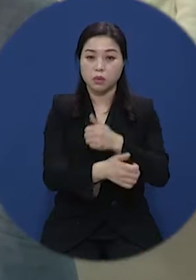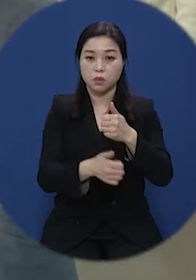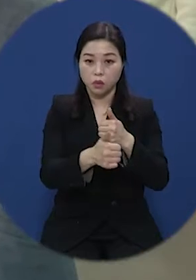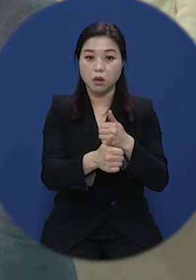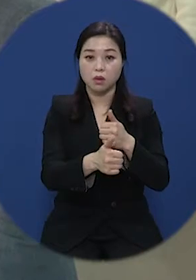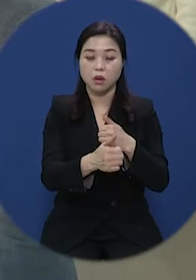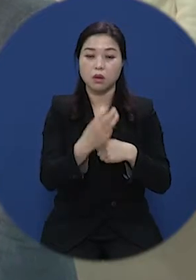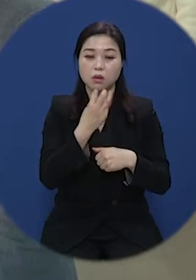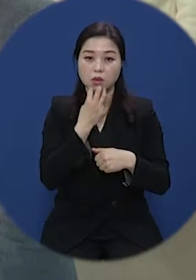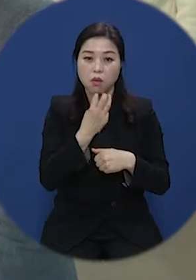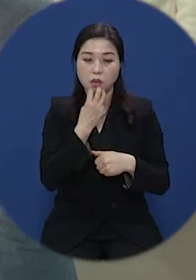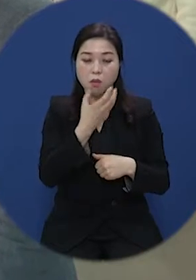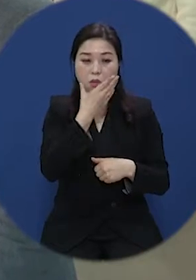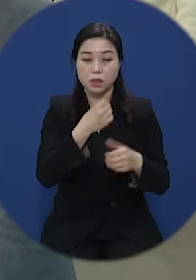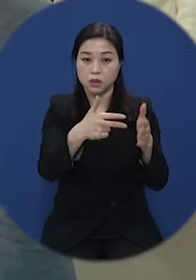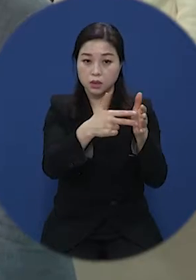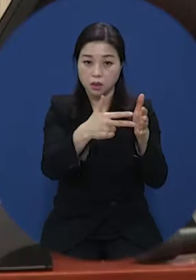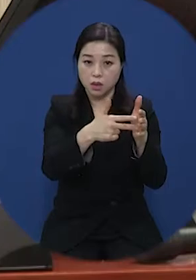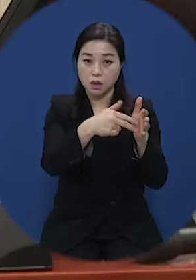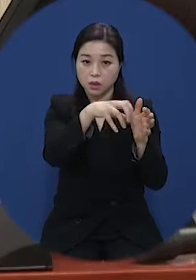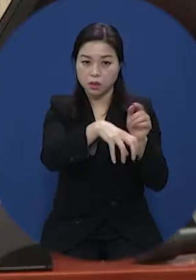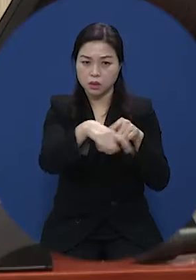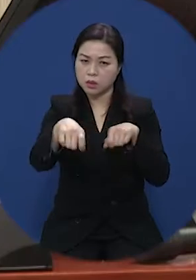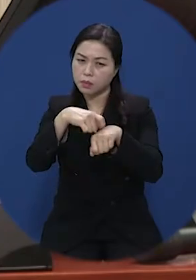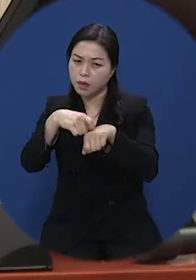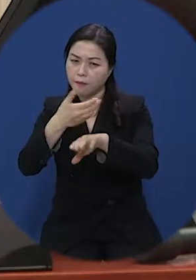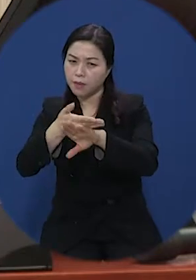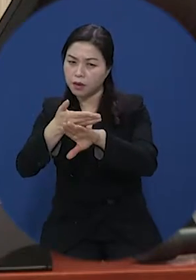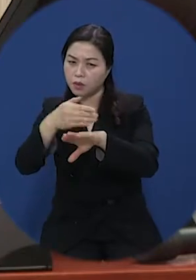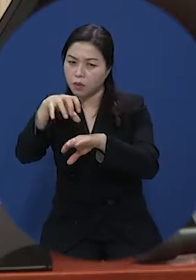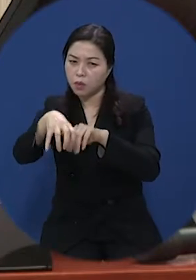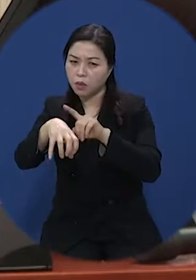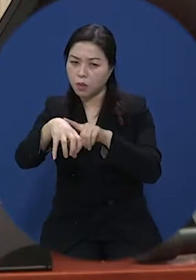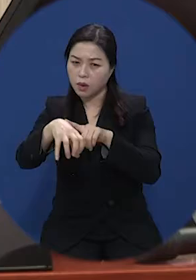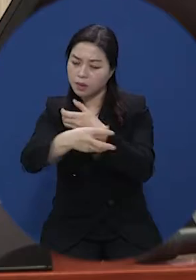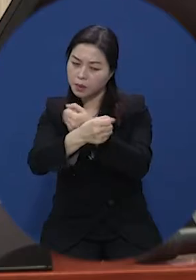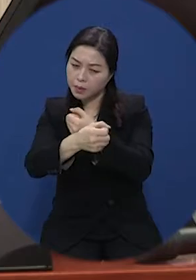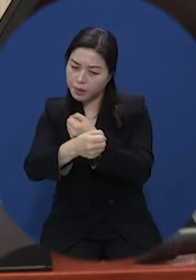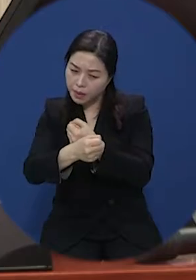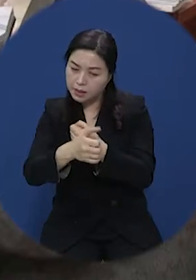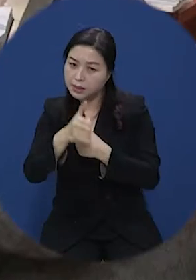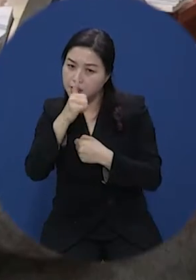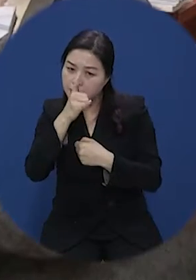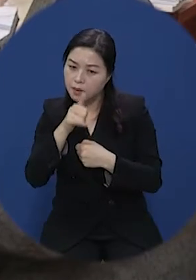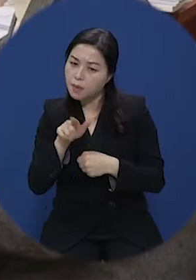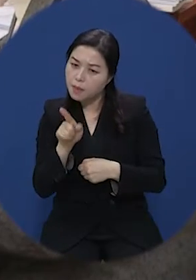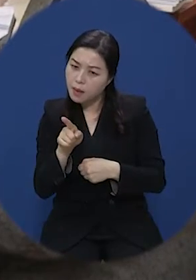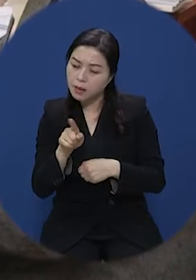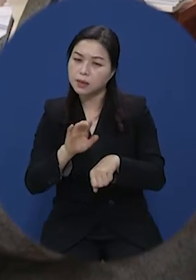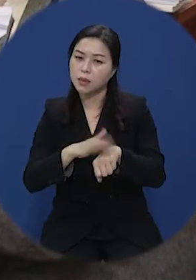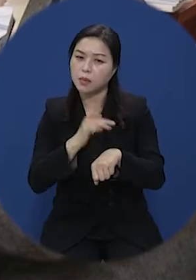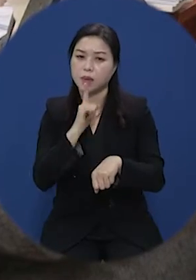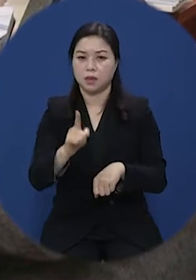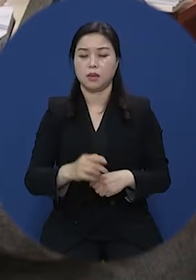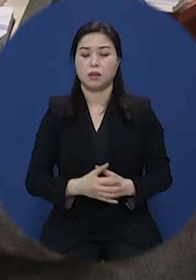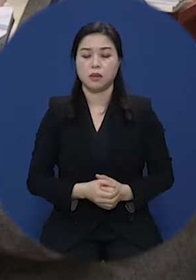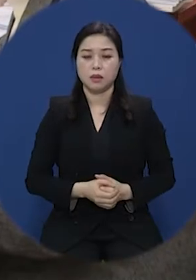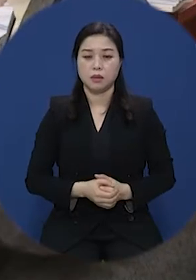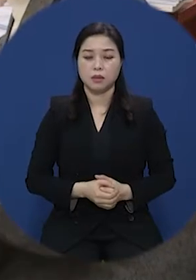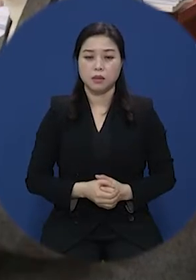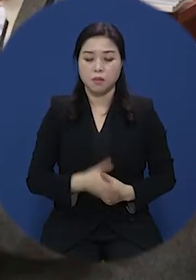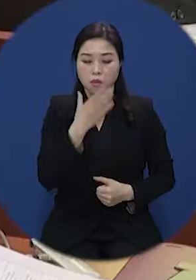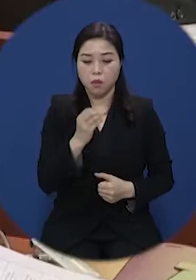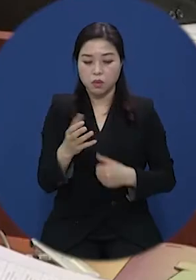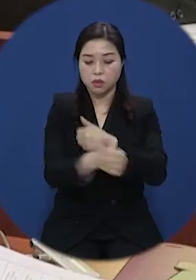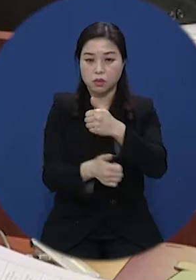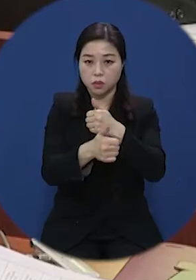보건복지위원회가 서울시 복지재단이 특정 업체와 과도하게 수의 계약을 체결하고 있다고 지적했습니다.